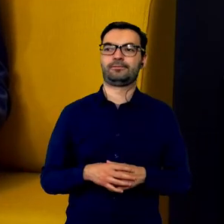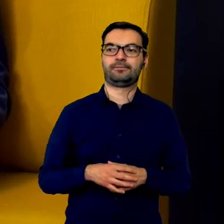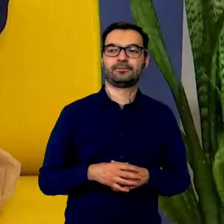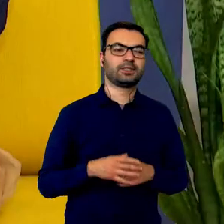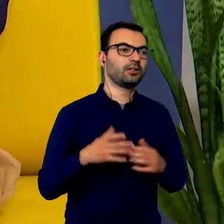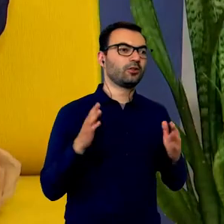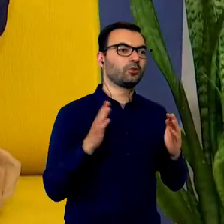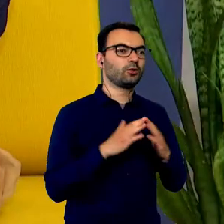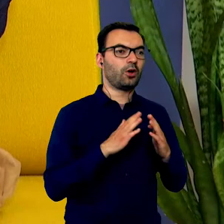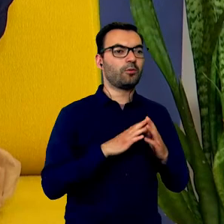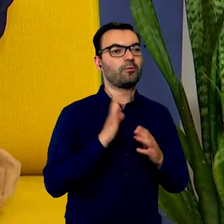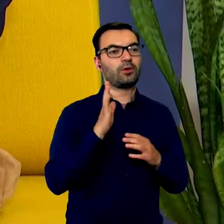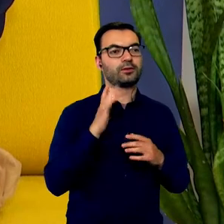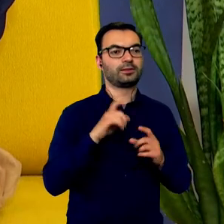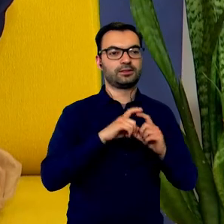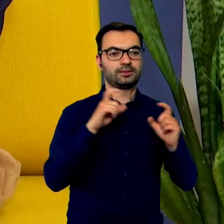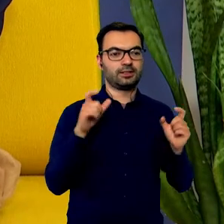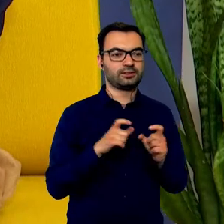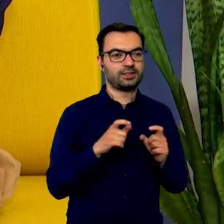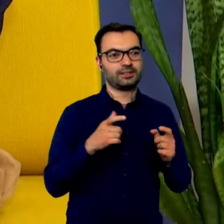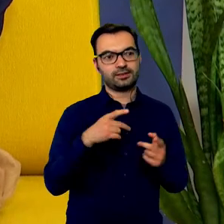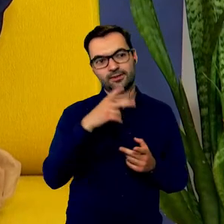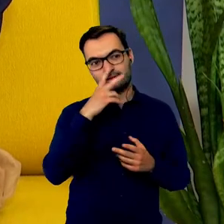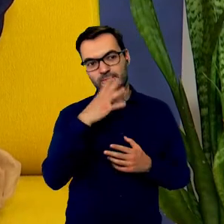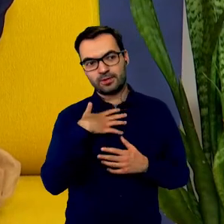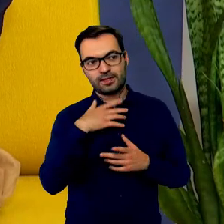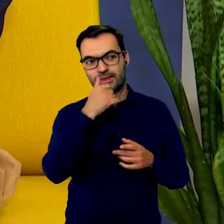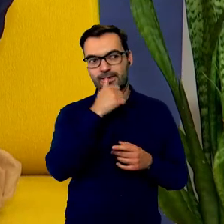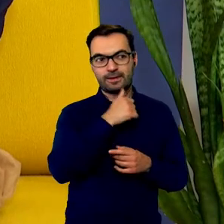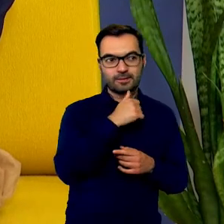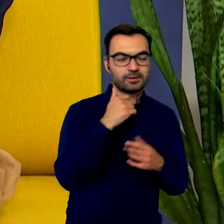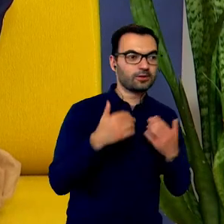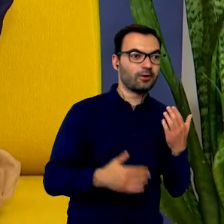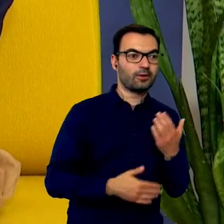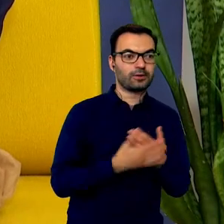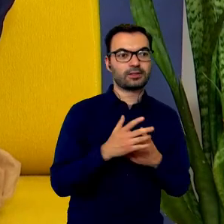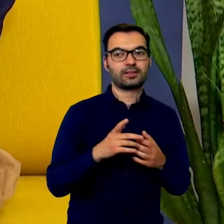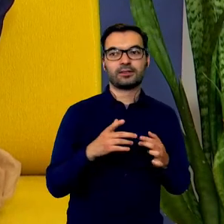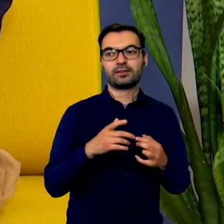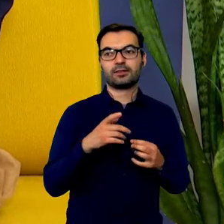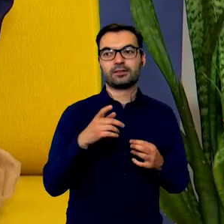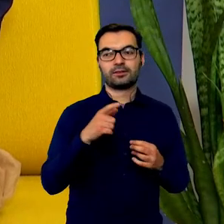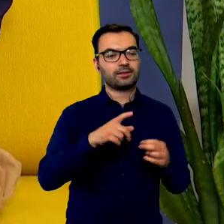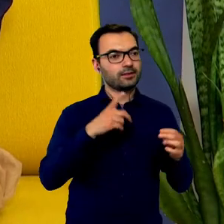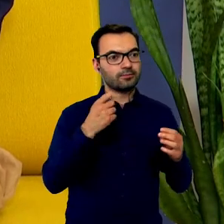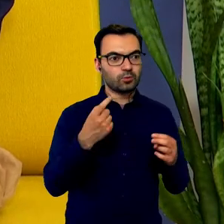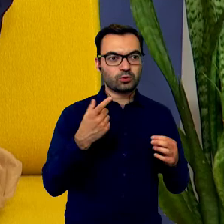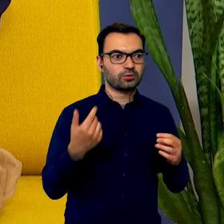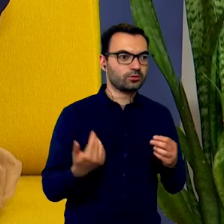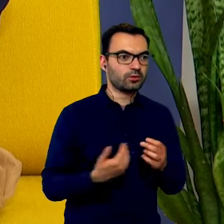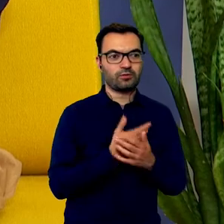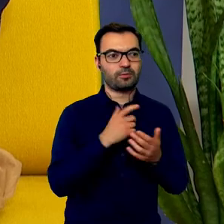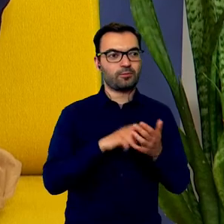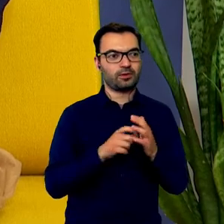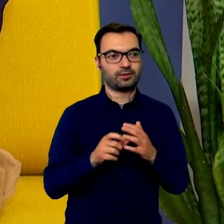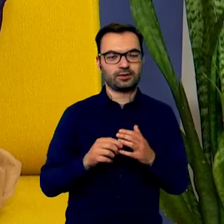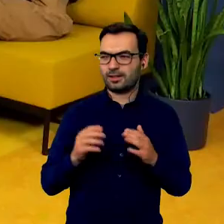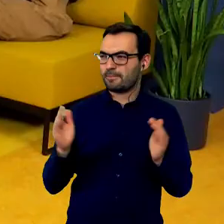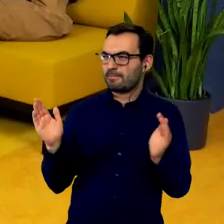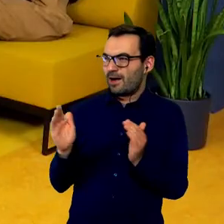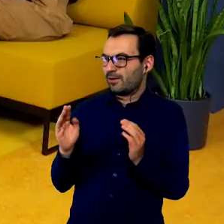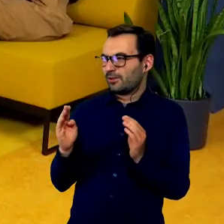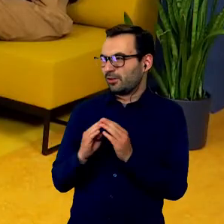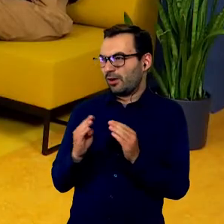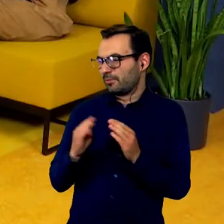też to, że ten dom potem cały czas uchyla jakieś tajemnice. Okazuje się, że kolejne osoby mogą w nim odkryć pomieszczenia za pierwszym razem. To maleńka